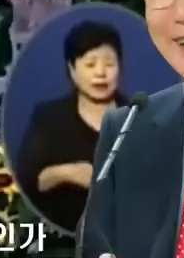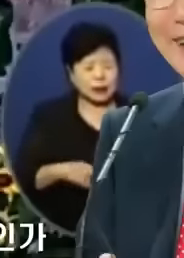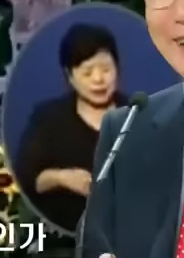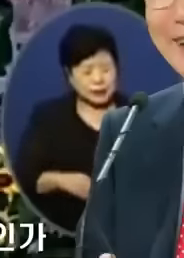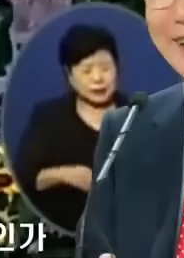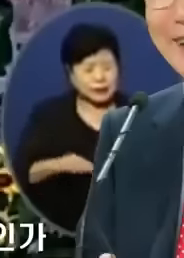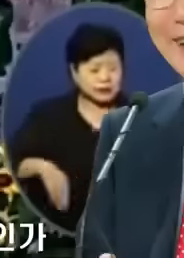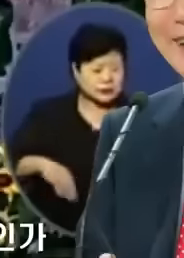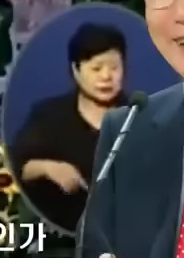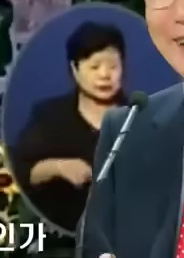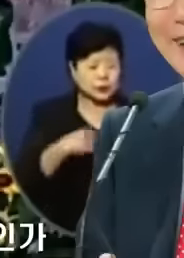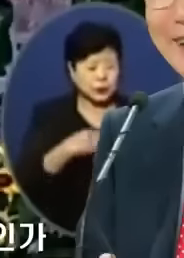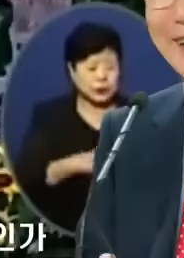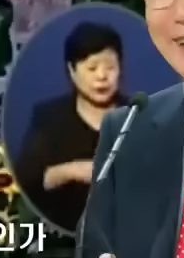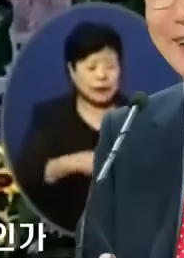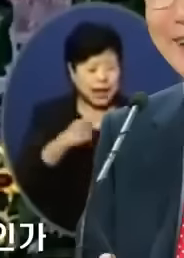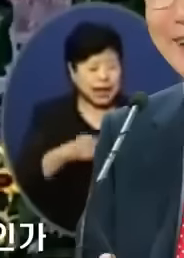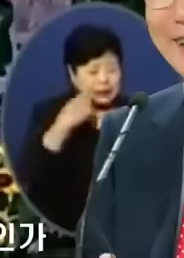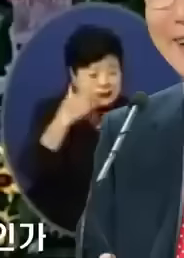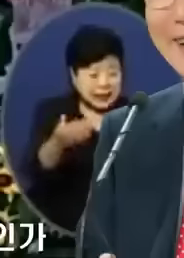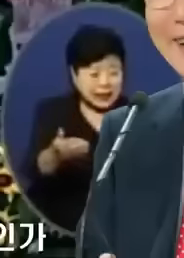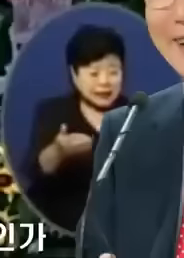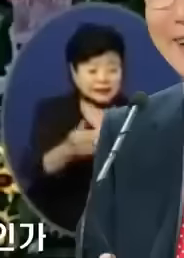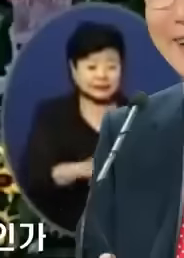기근이냐 적신이나 위험이나 칼이랴.